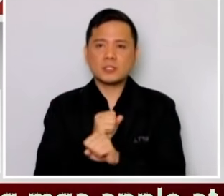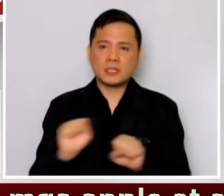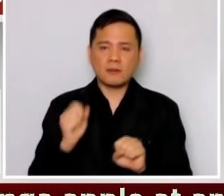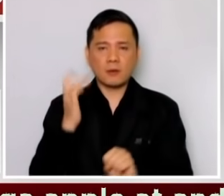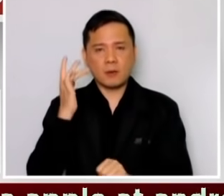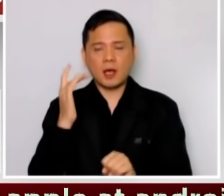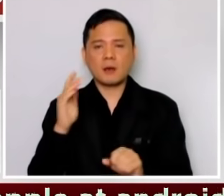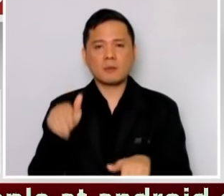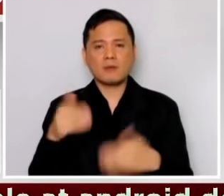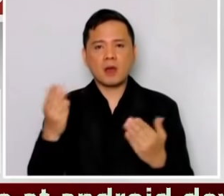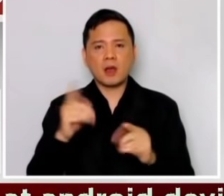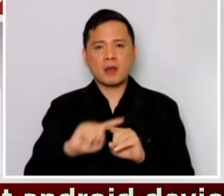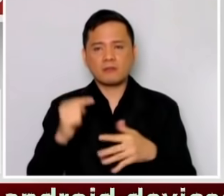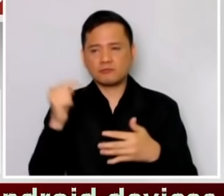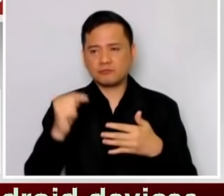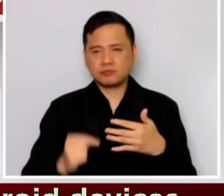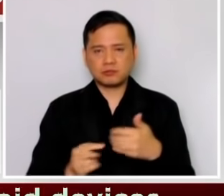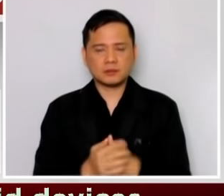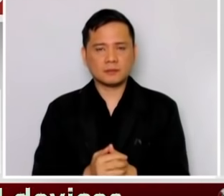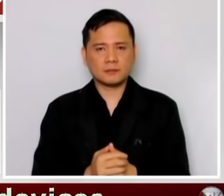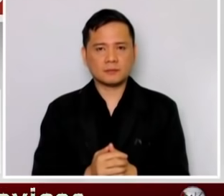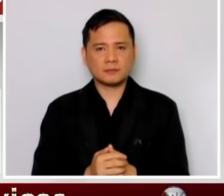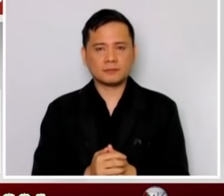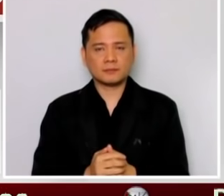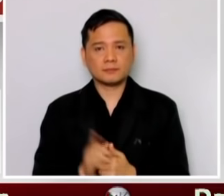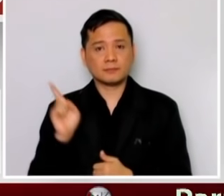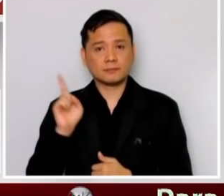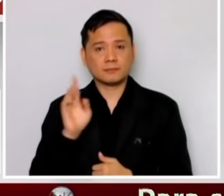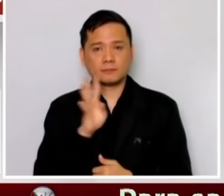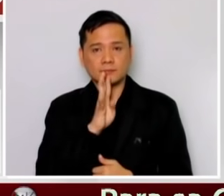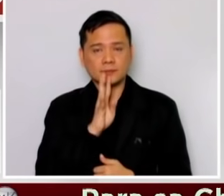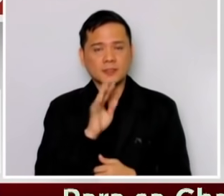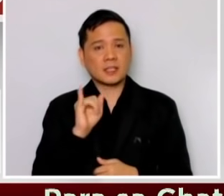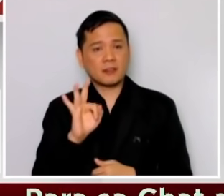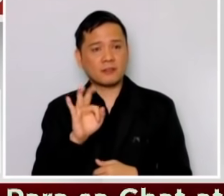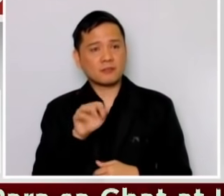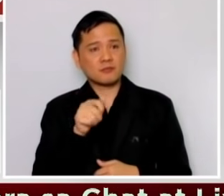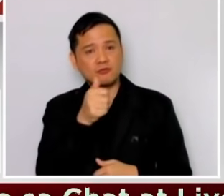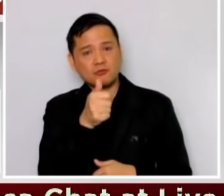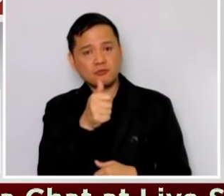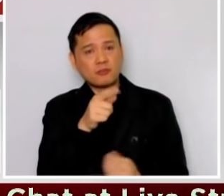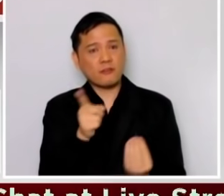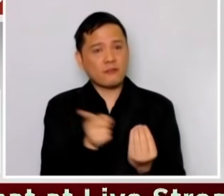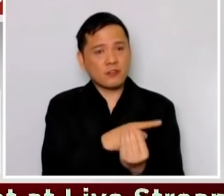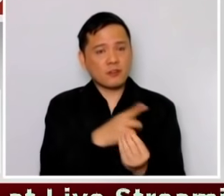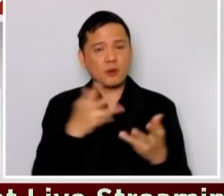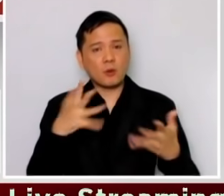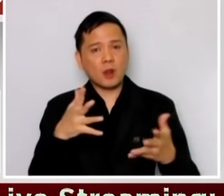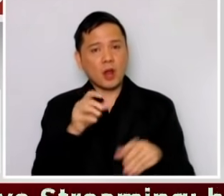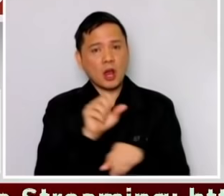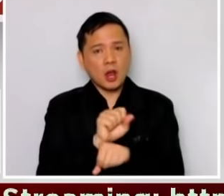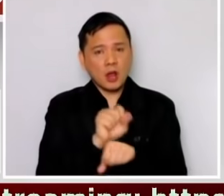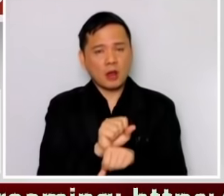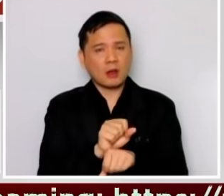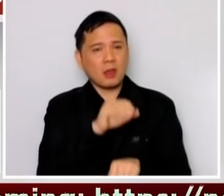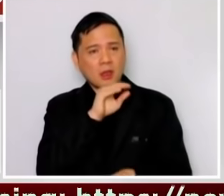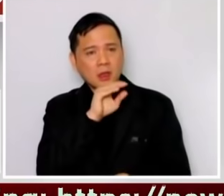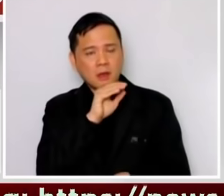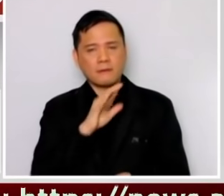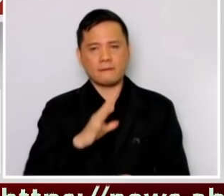binibigay. Doon naman po sa mga nawala ng trabaho, yung hirap na hirap, doon naman po yung ayuda. Hindi ho natin